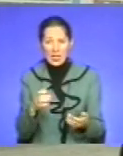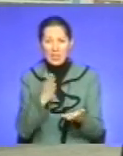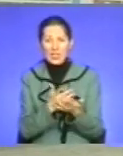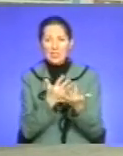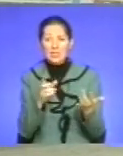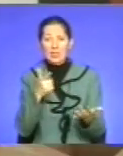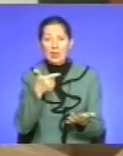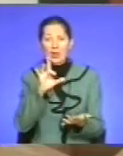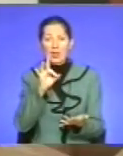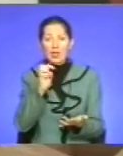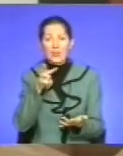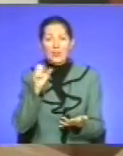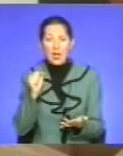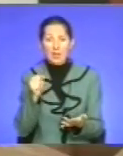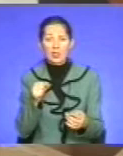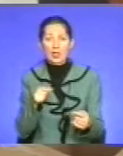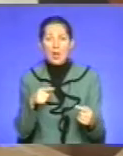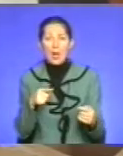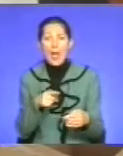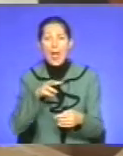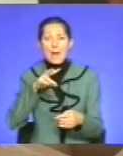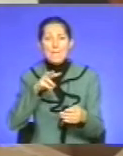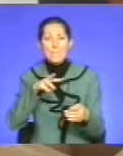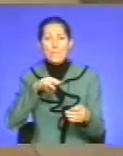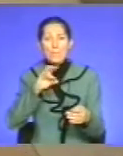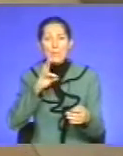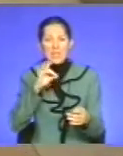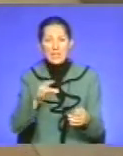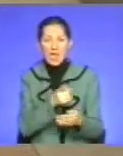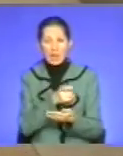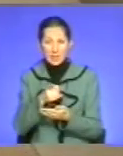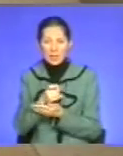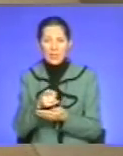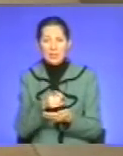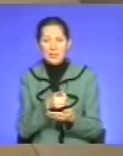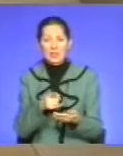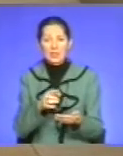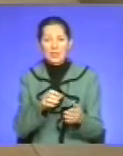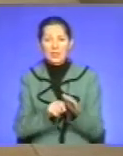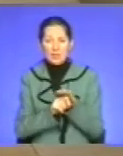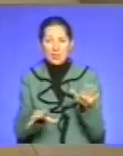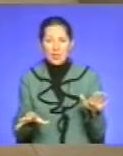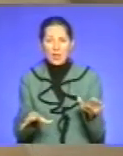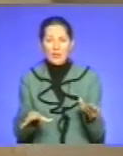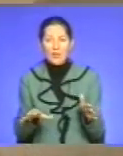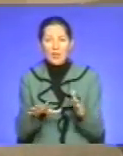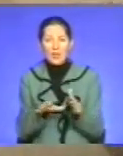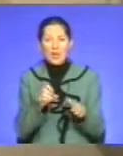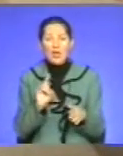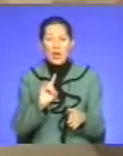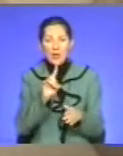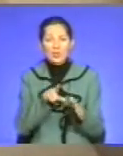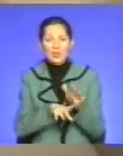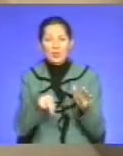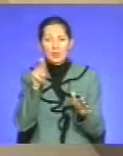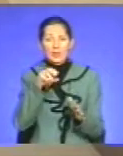гранати, протипіхотні, мінометні міни, артилерійські снаряди, електродетонатори та значна кількість капсулів